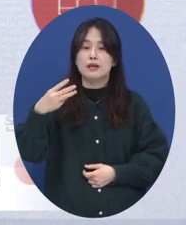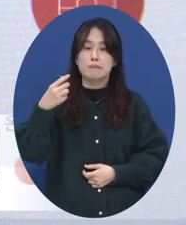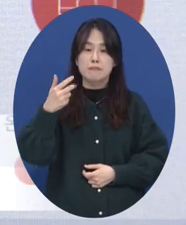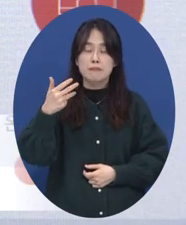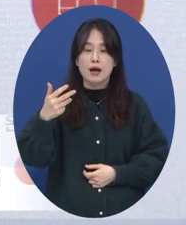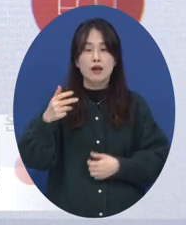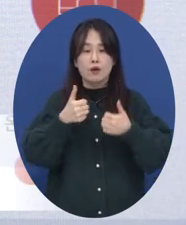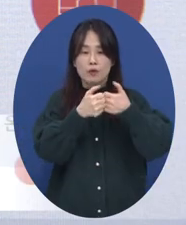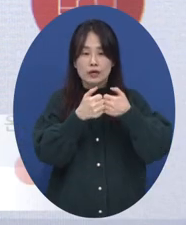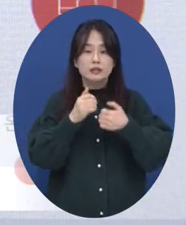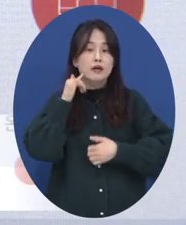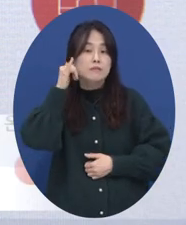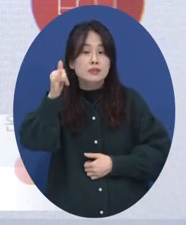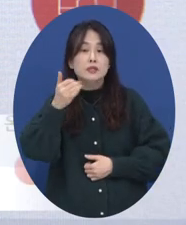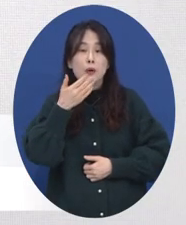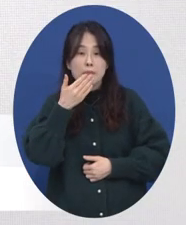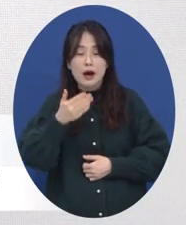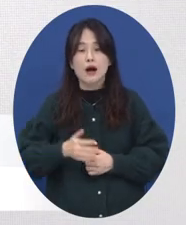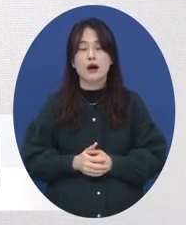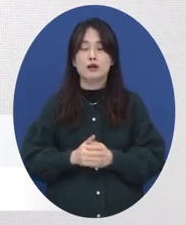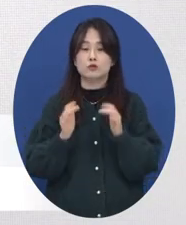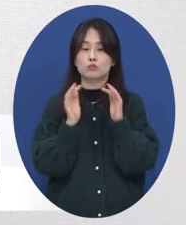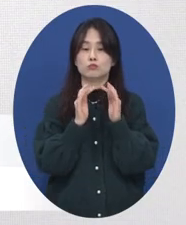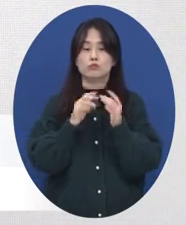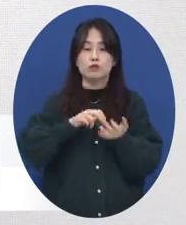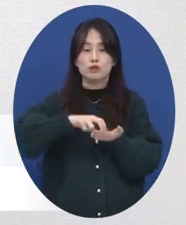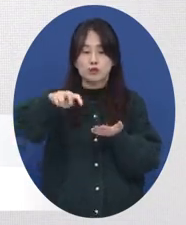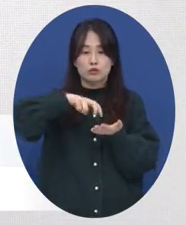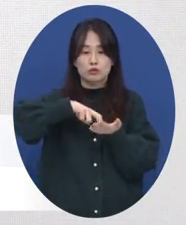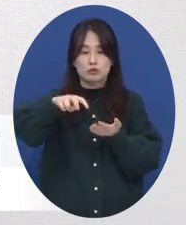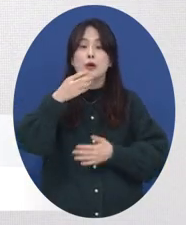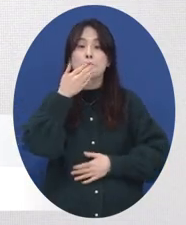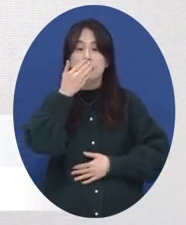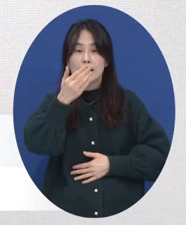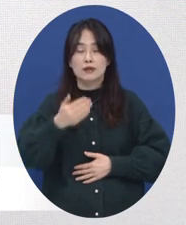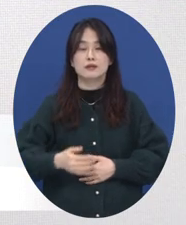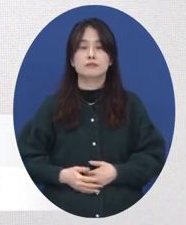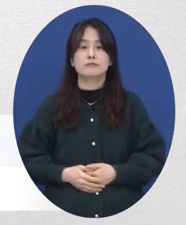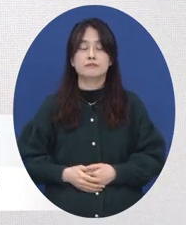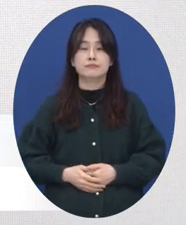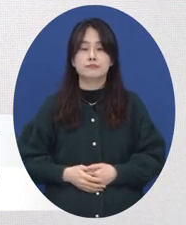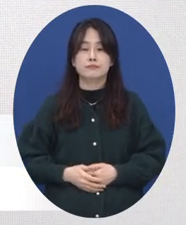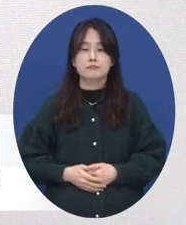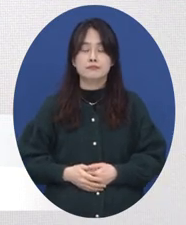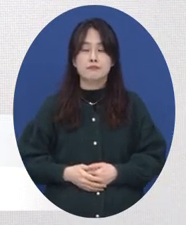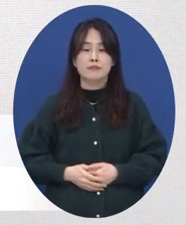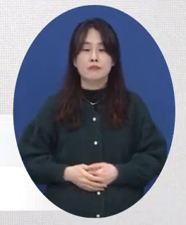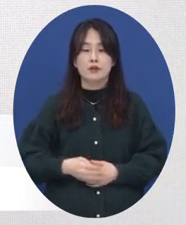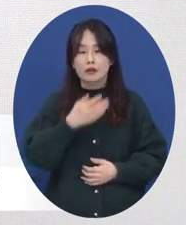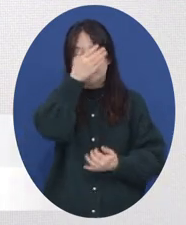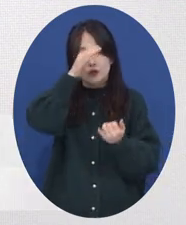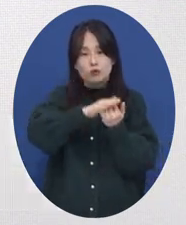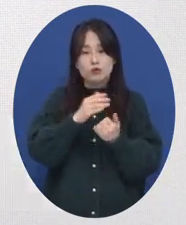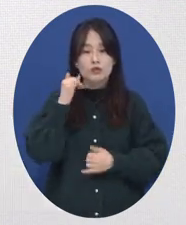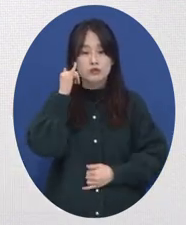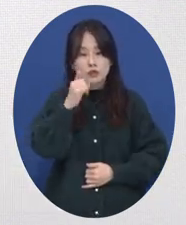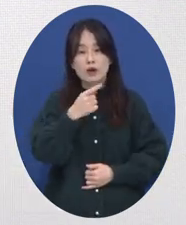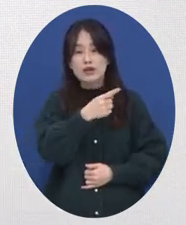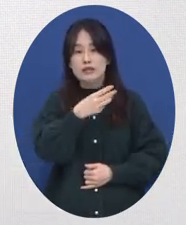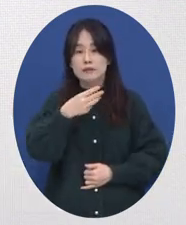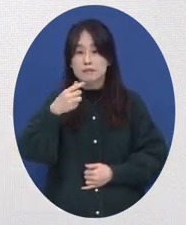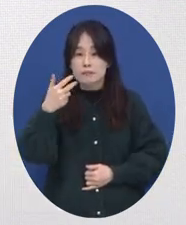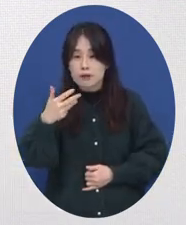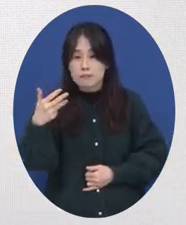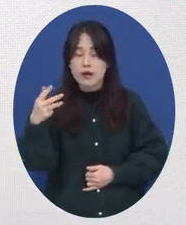상담 신청이 가능하고 사이버 나 문자 상담도 가능합니다 한편 경기도 청소년 전화 1388 에서는